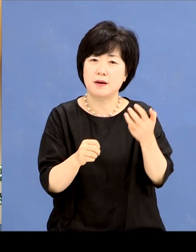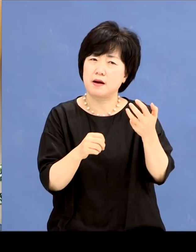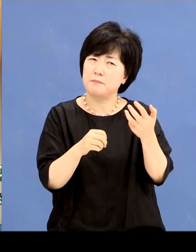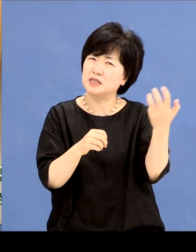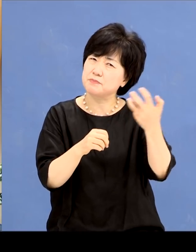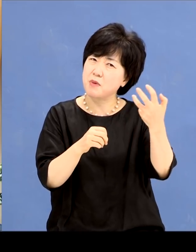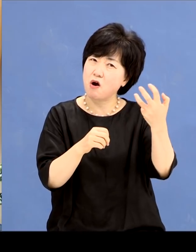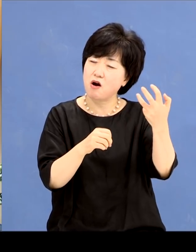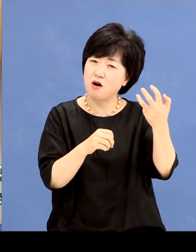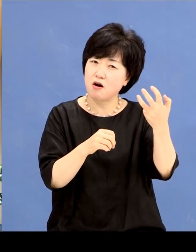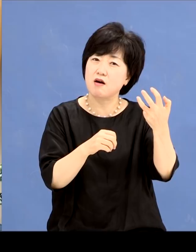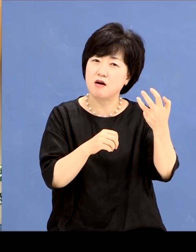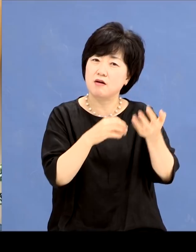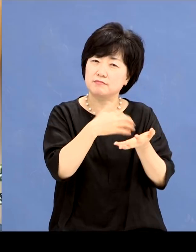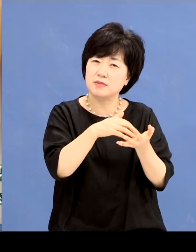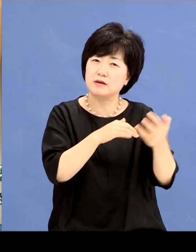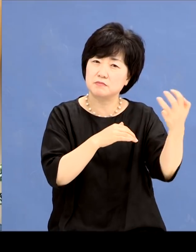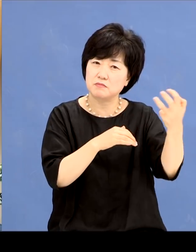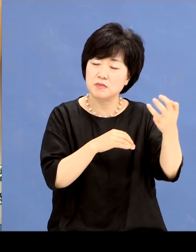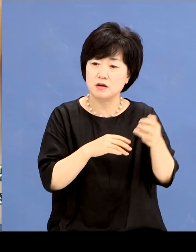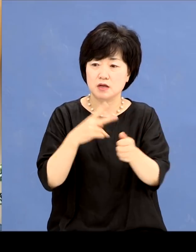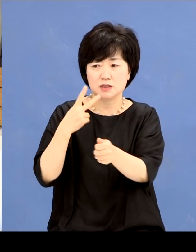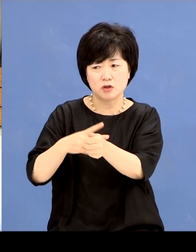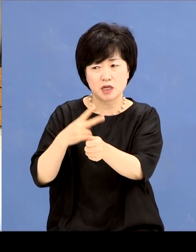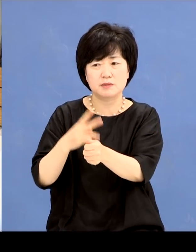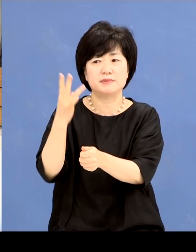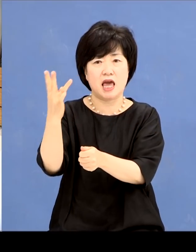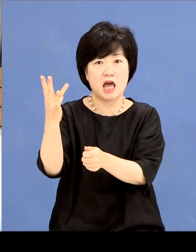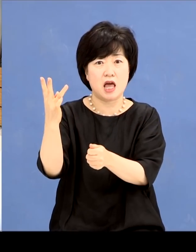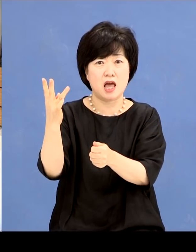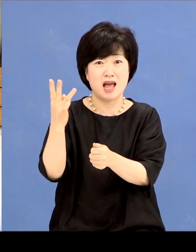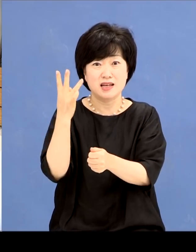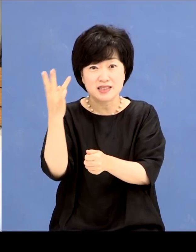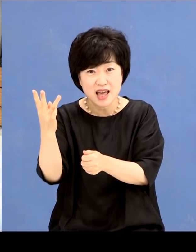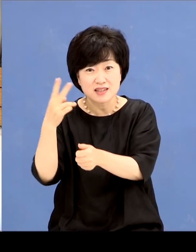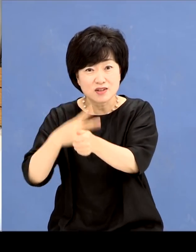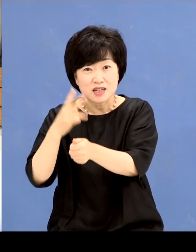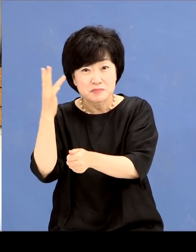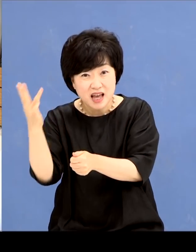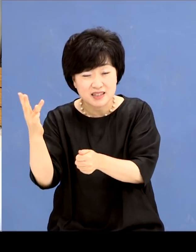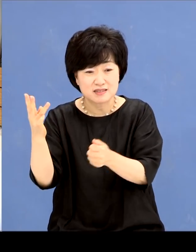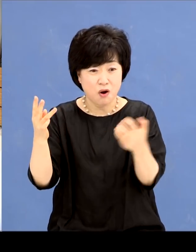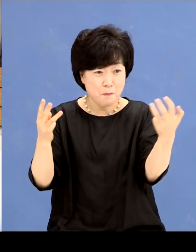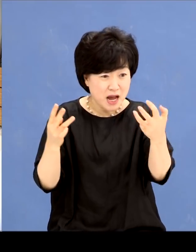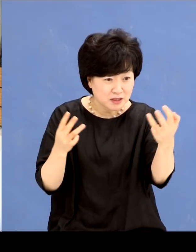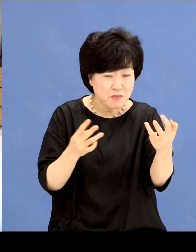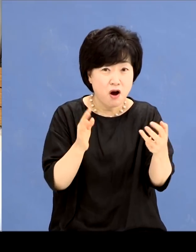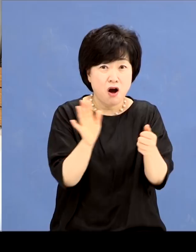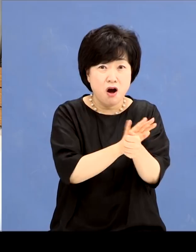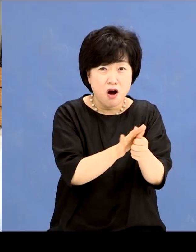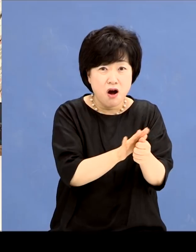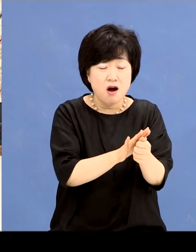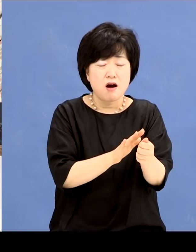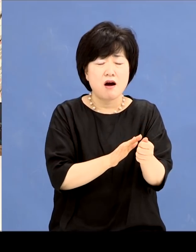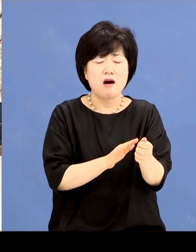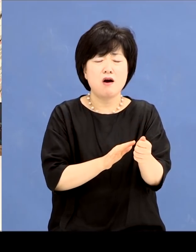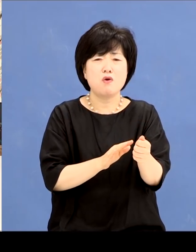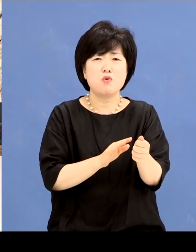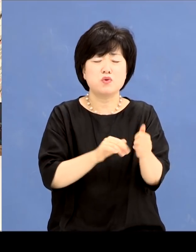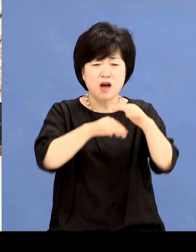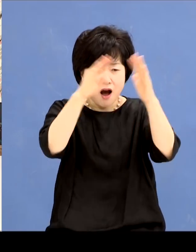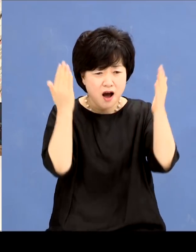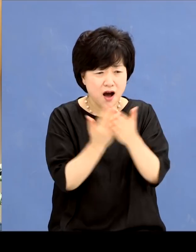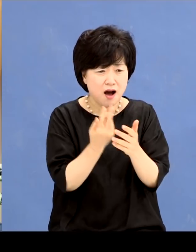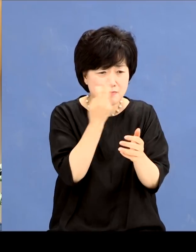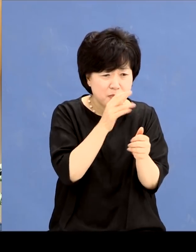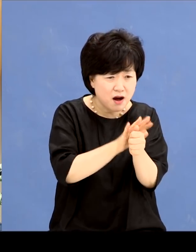선생님은? 네, 선생님은 한 3분 정도밖에 안 계신 걸로 기억을 그래서 하고 있어요. 네. 80명을 어떻게 그러게요. 네. 케어가